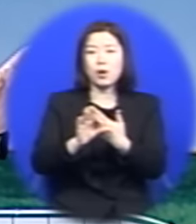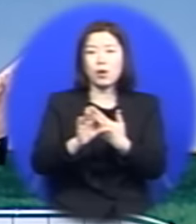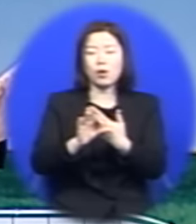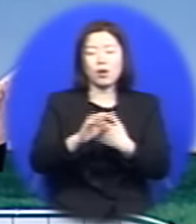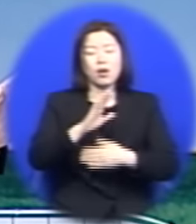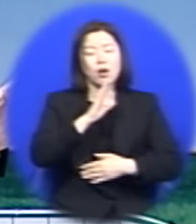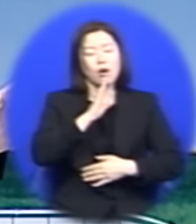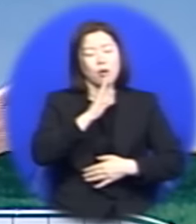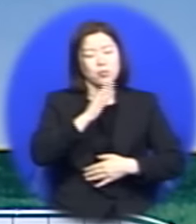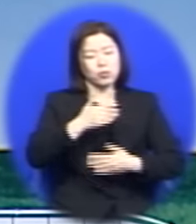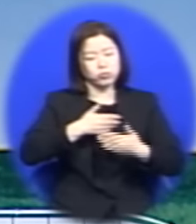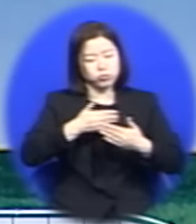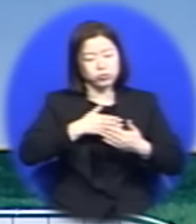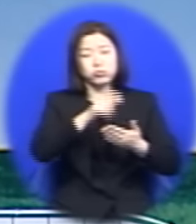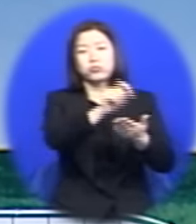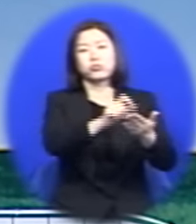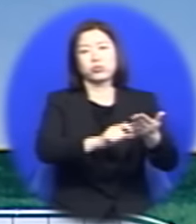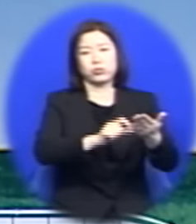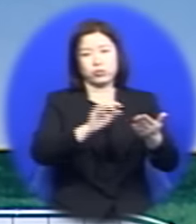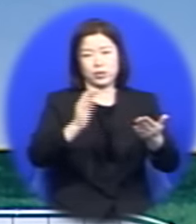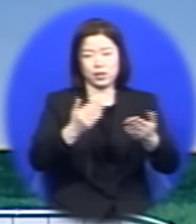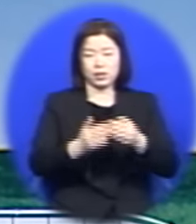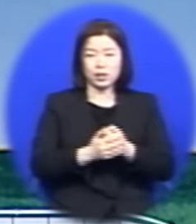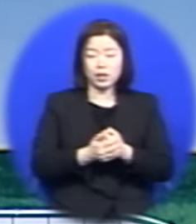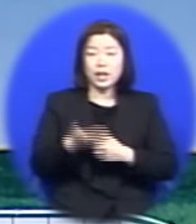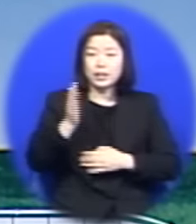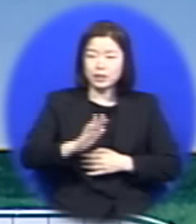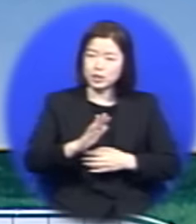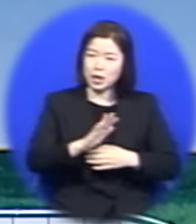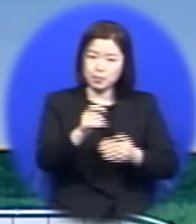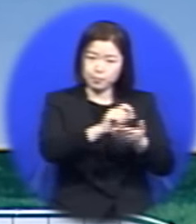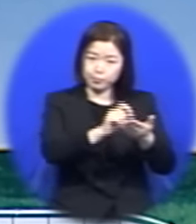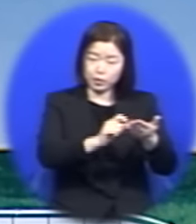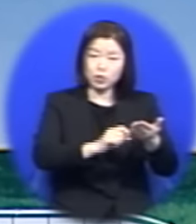두려운 기록이 됩니다. 그러나 글로